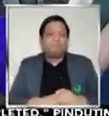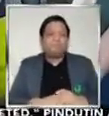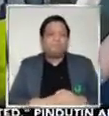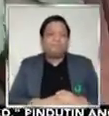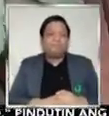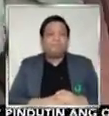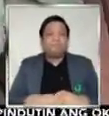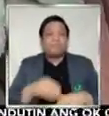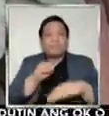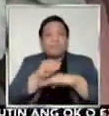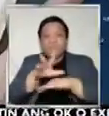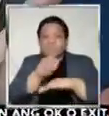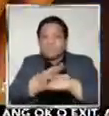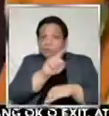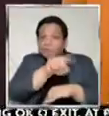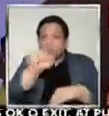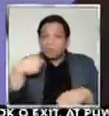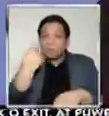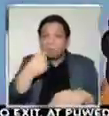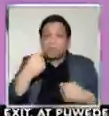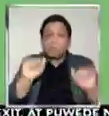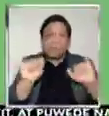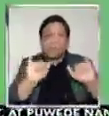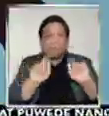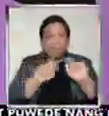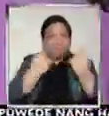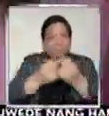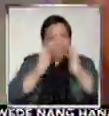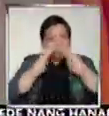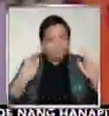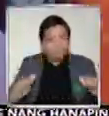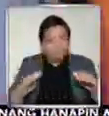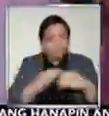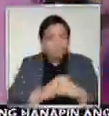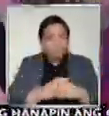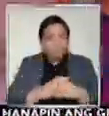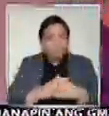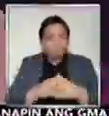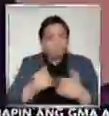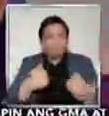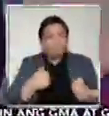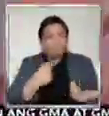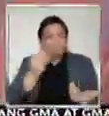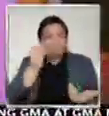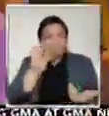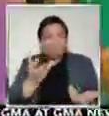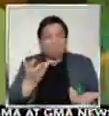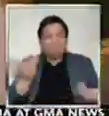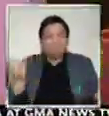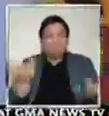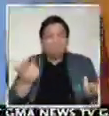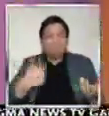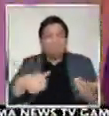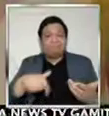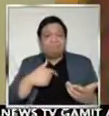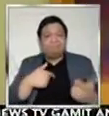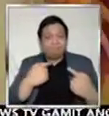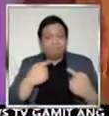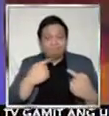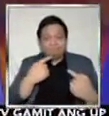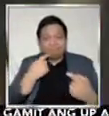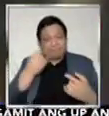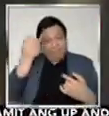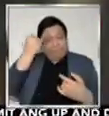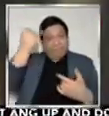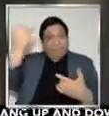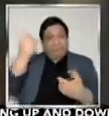Payo nila sa mga kapwa at timbahay. I'm talking to myself, please, muna tayo. Naisipan po namin gawa ng